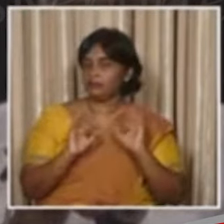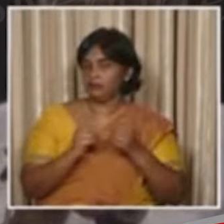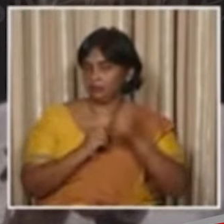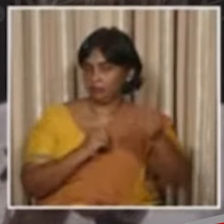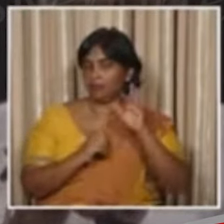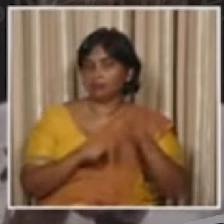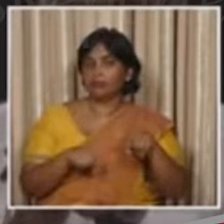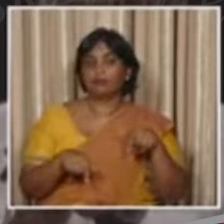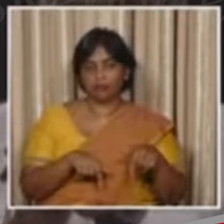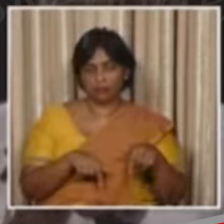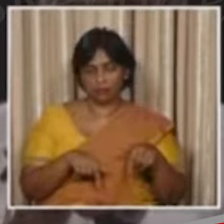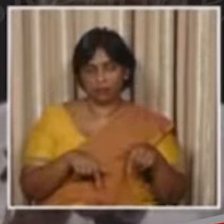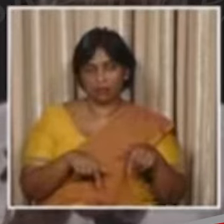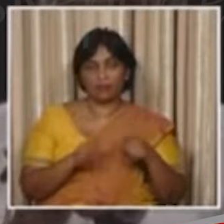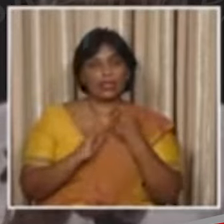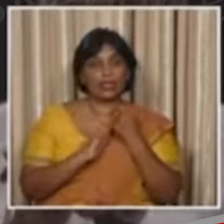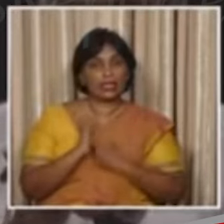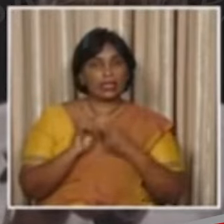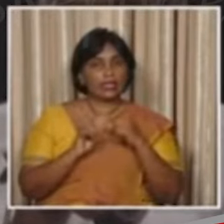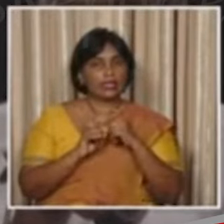තියෙනවා. දැනට ඒක නීතිපති